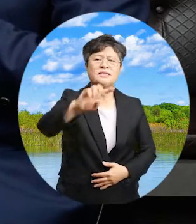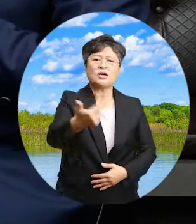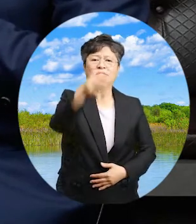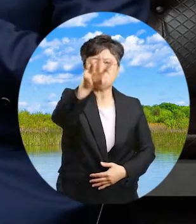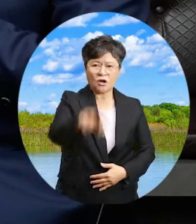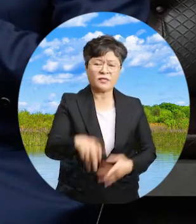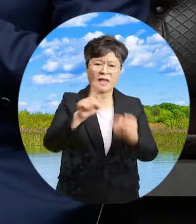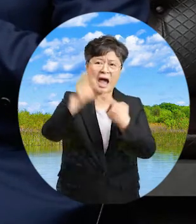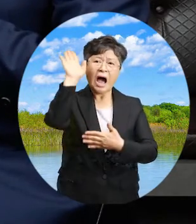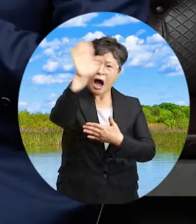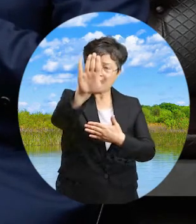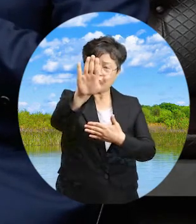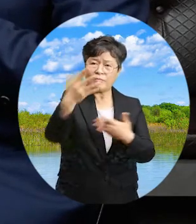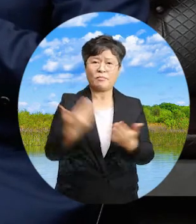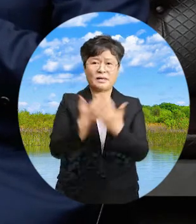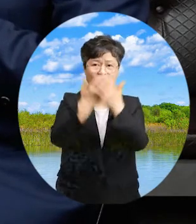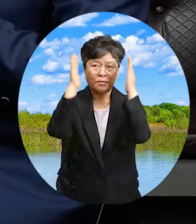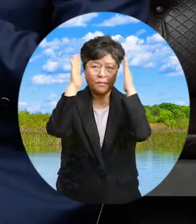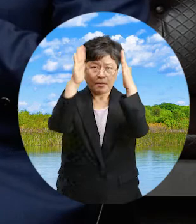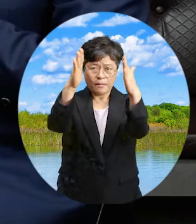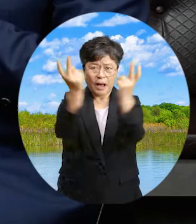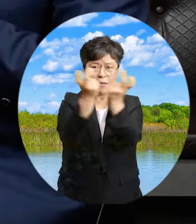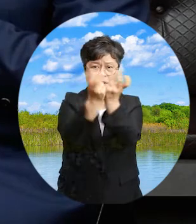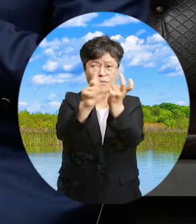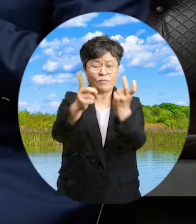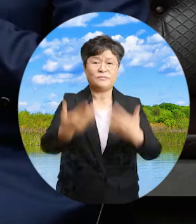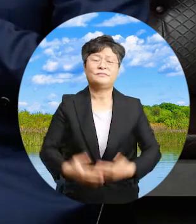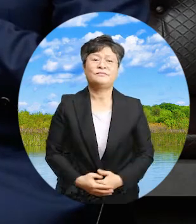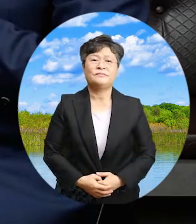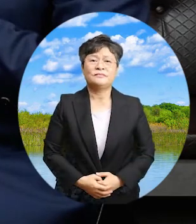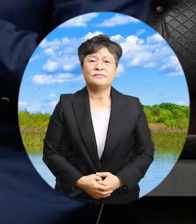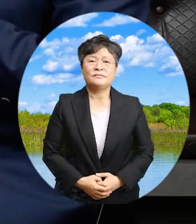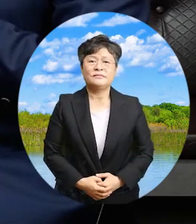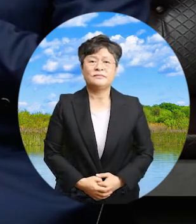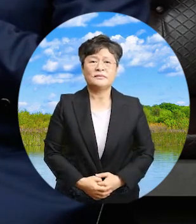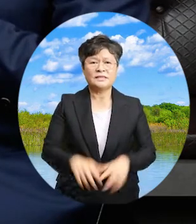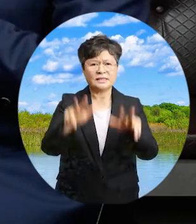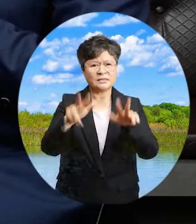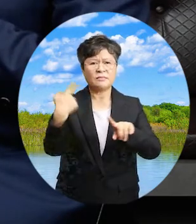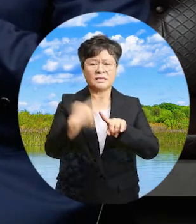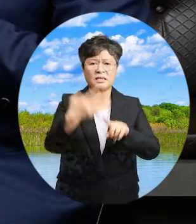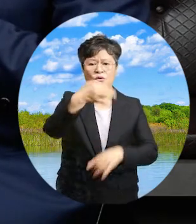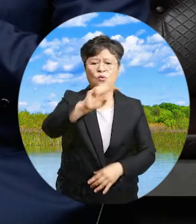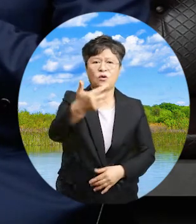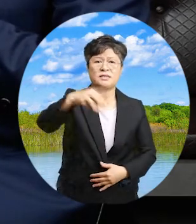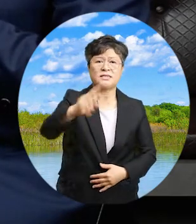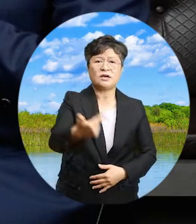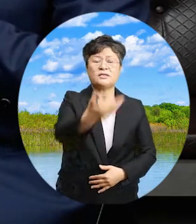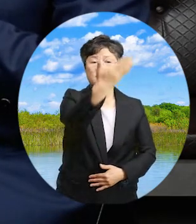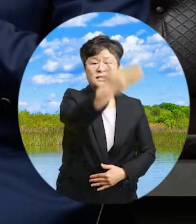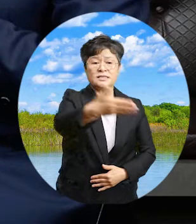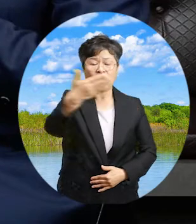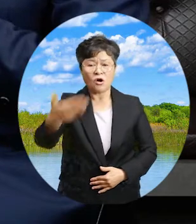쪽입니다. 아, 네. 공사하는 지역은 화성 쪽이고 이래요. 네. 그 수원시에다가 민원을 제기하면 행정구역 범위 밖에 있으니까 다른 시니까 네.